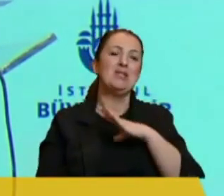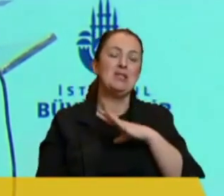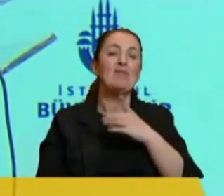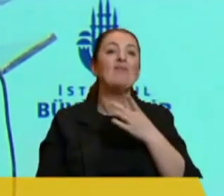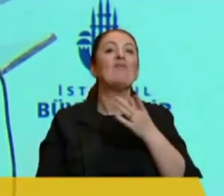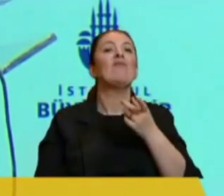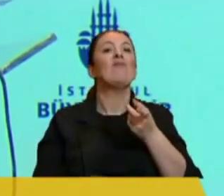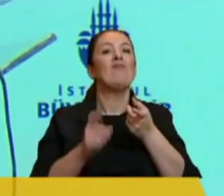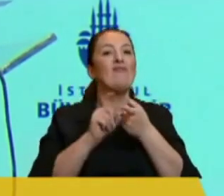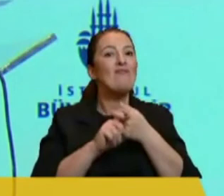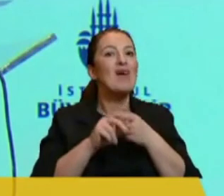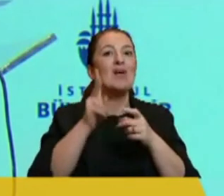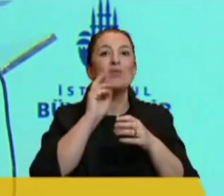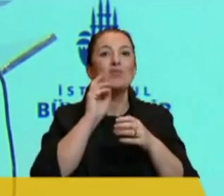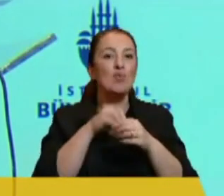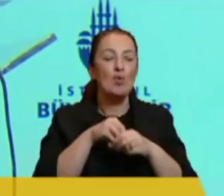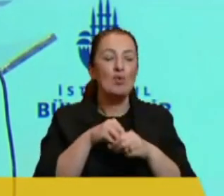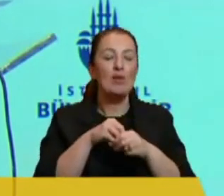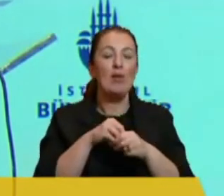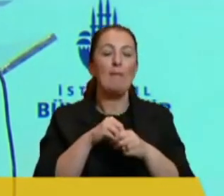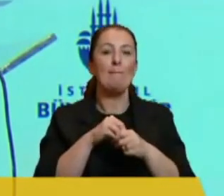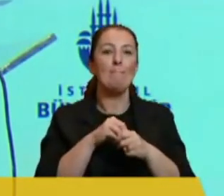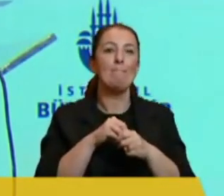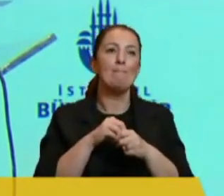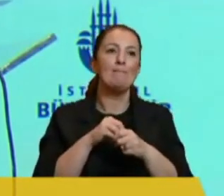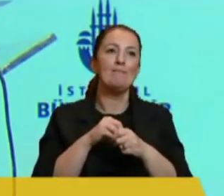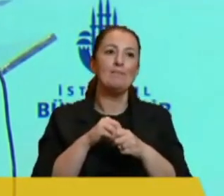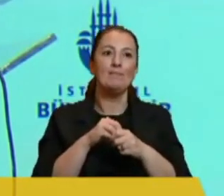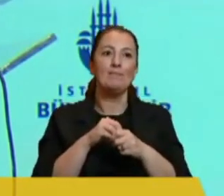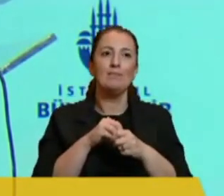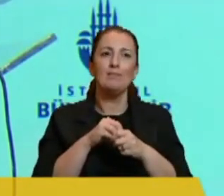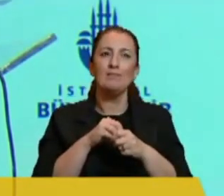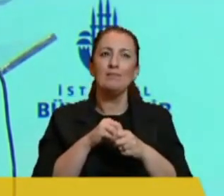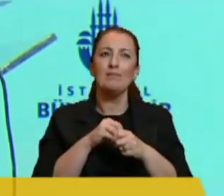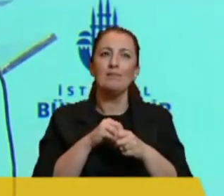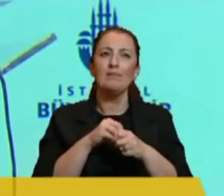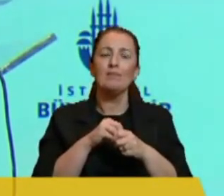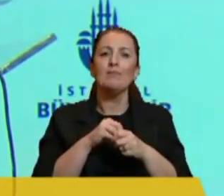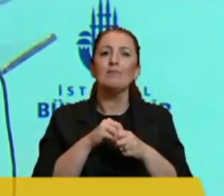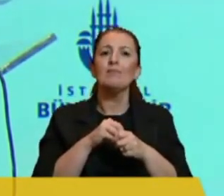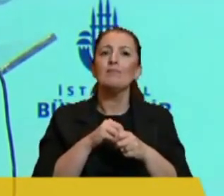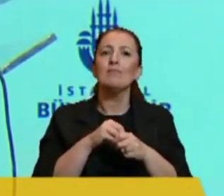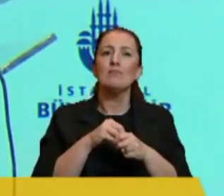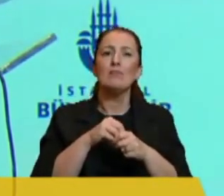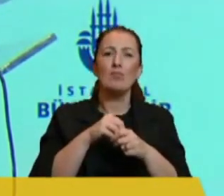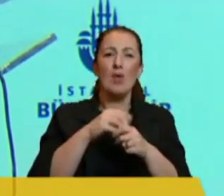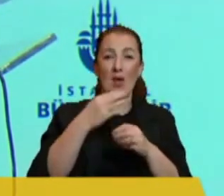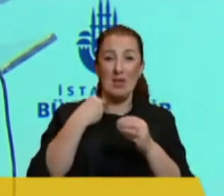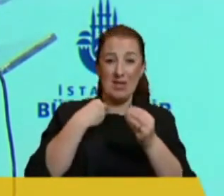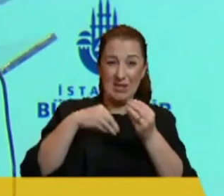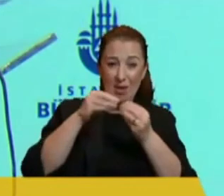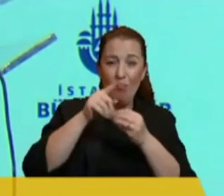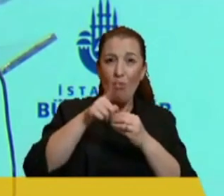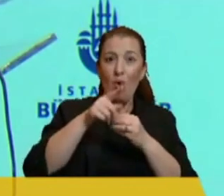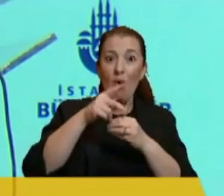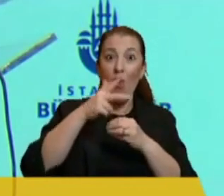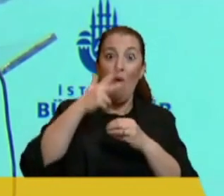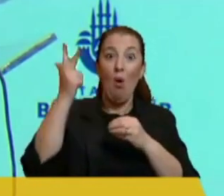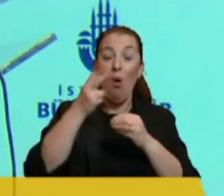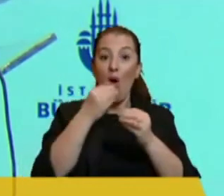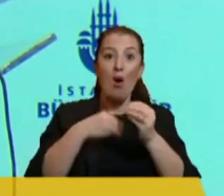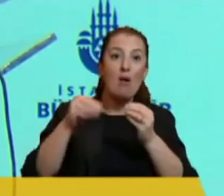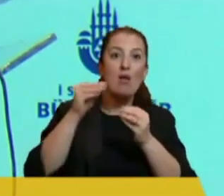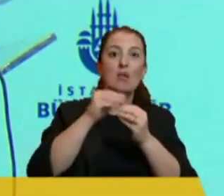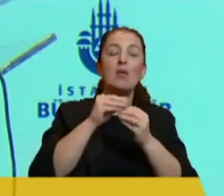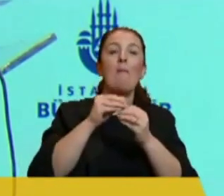sonunda da eğer biz buna Yeni bir yöntem getirirsek böyle Absürt zamlar Bir daha getirmezseniz